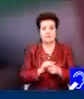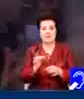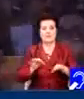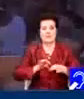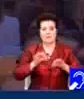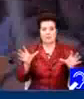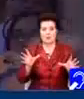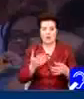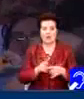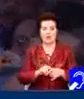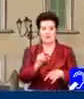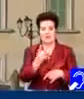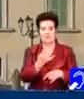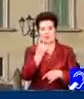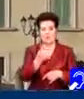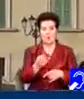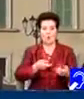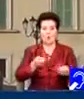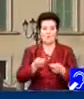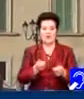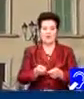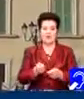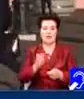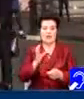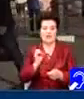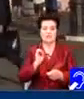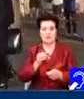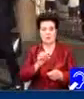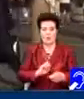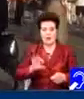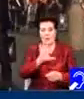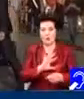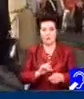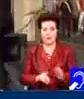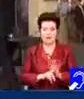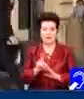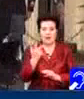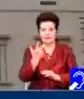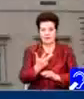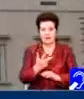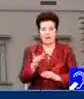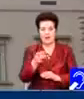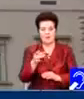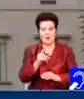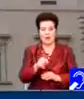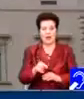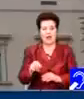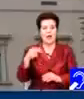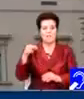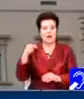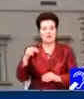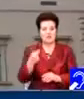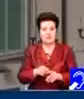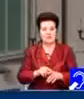sărbătoare. Italia are primul guvern populist din vestul Europei, moment considerat nașterea celei de-a treia republici, iar președintele mișcării